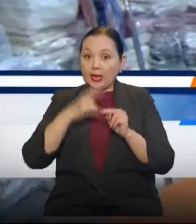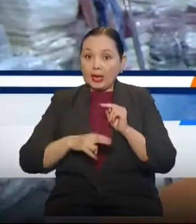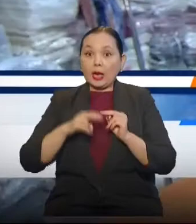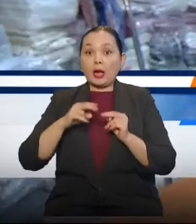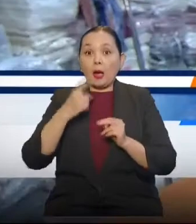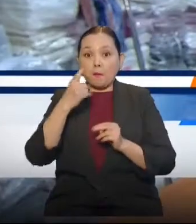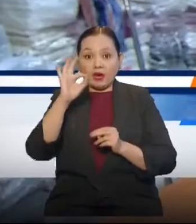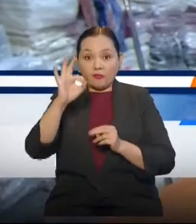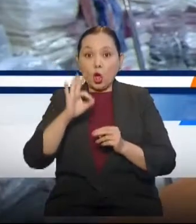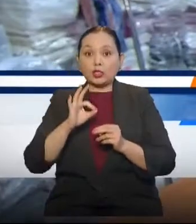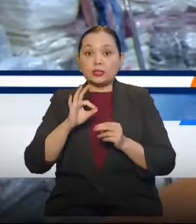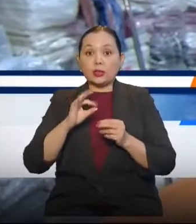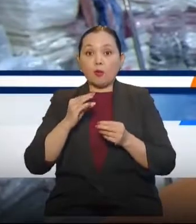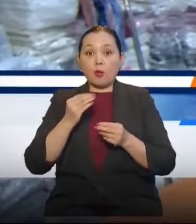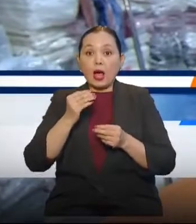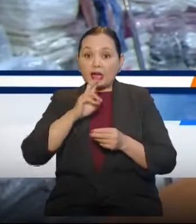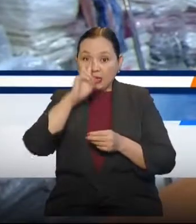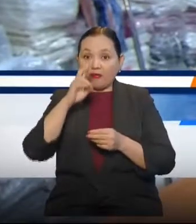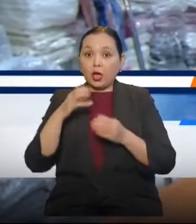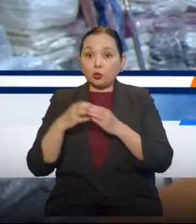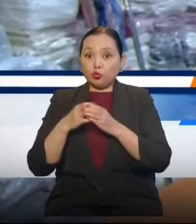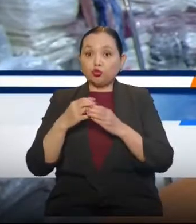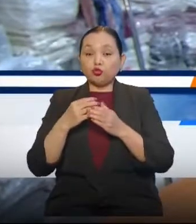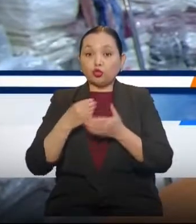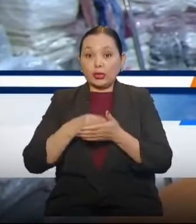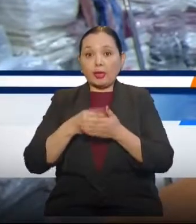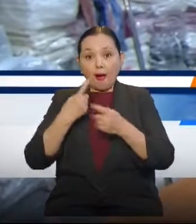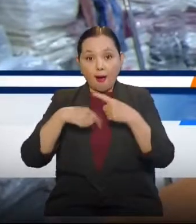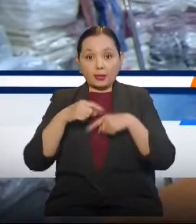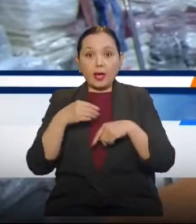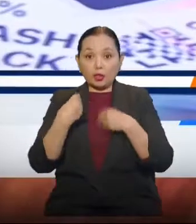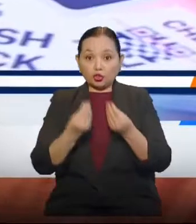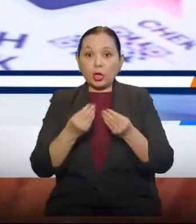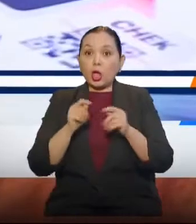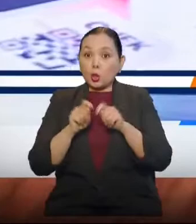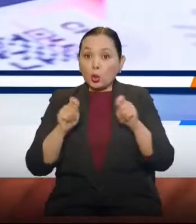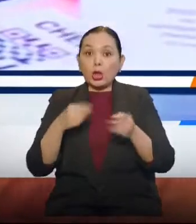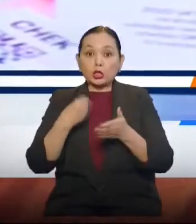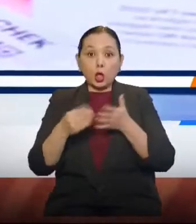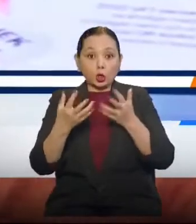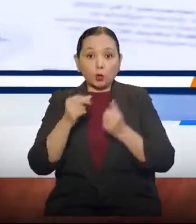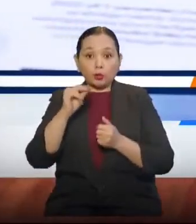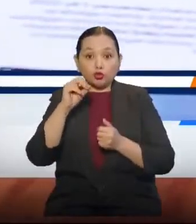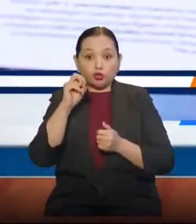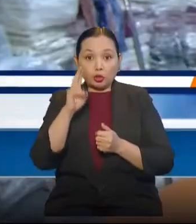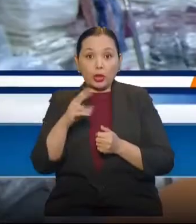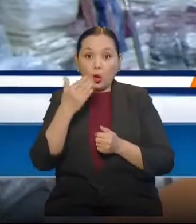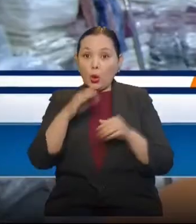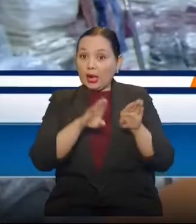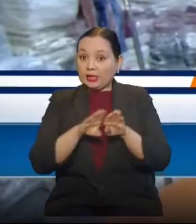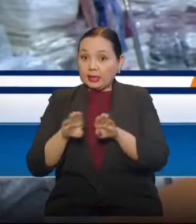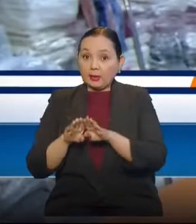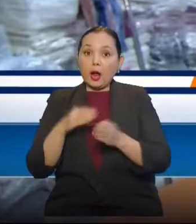summasining 1% lik miqdorda davlat budjetidan qaytarilishi yo'lga qo'yildi. Shuningdek, sotib oluvchiga cheklarni yoki ularga